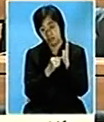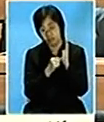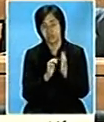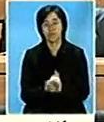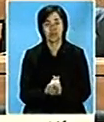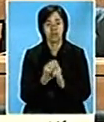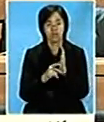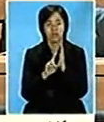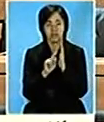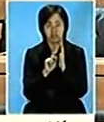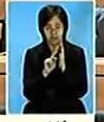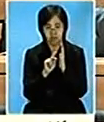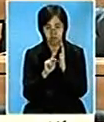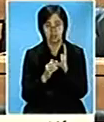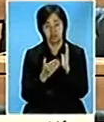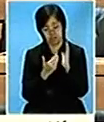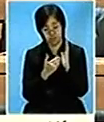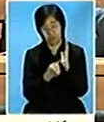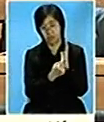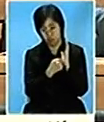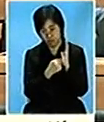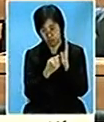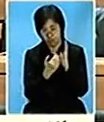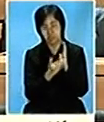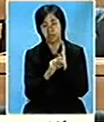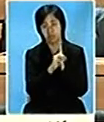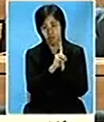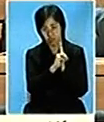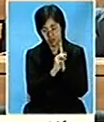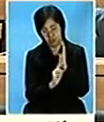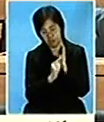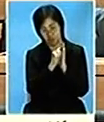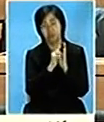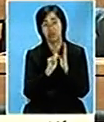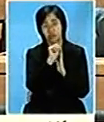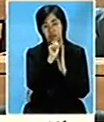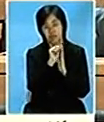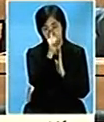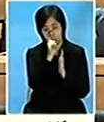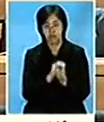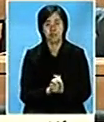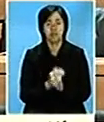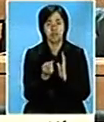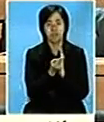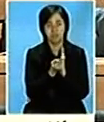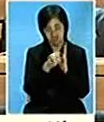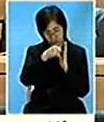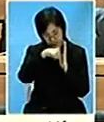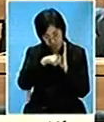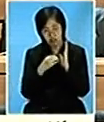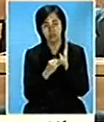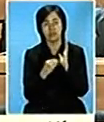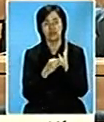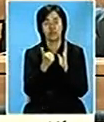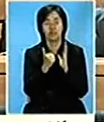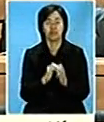ามารถวิ่งจากทางตะวันตกจากมุกดาหารไปที่จังหวัดตากหรือวิ่งจากหนองคายลงมาที่กรุงเทพก็เป็นศักย